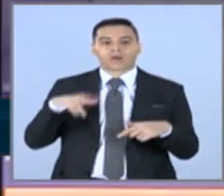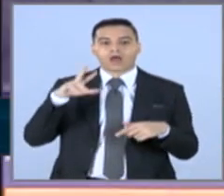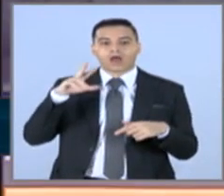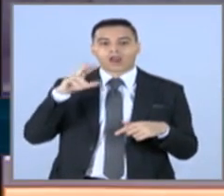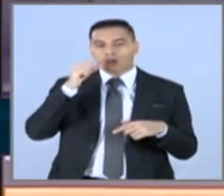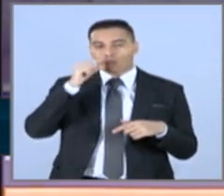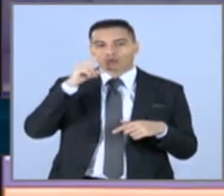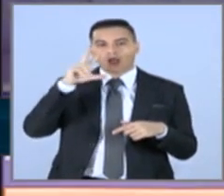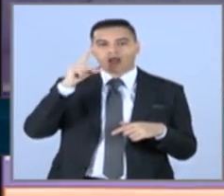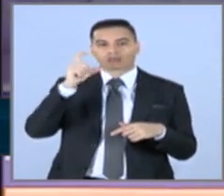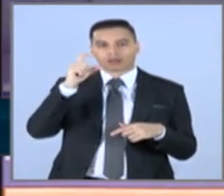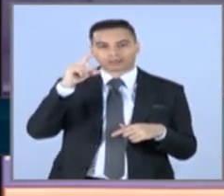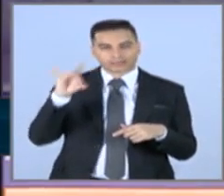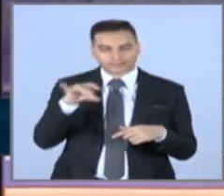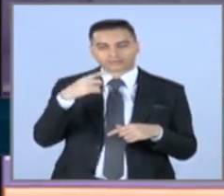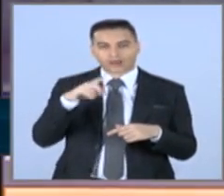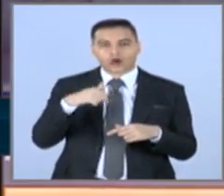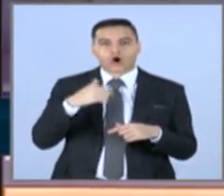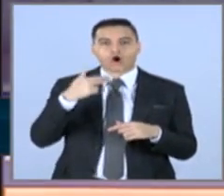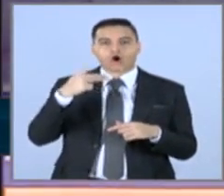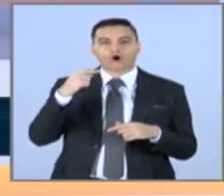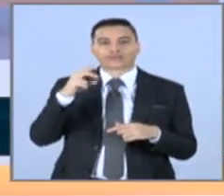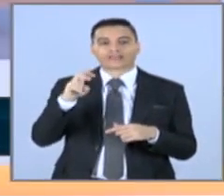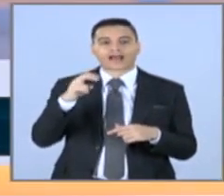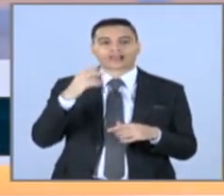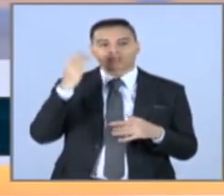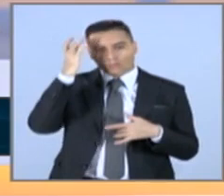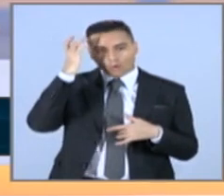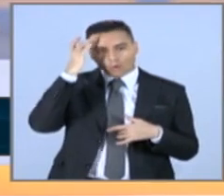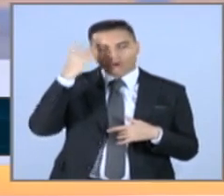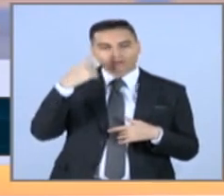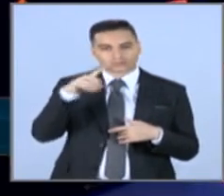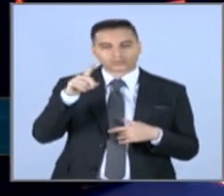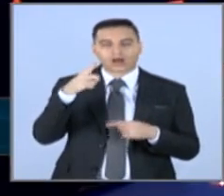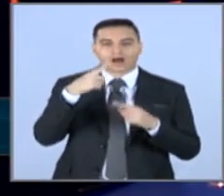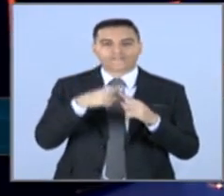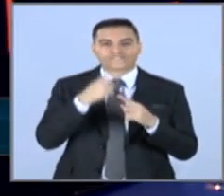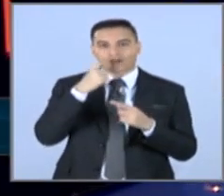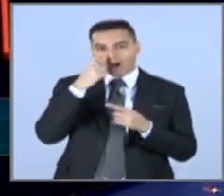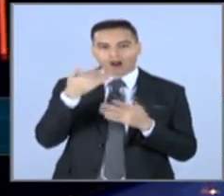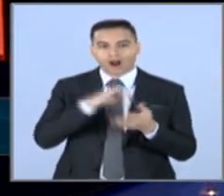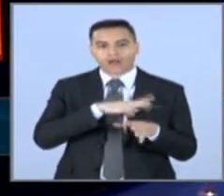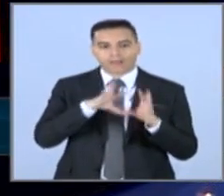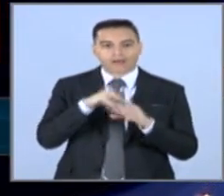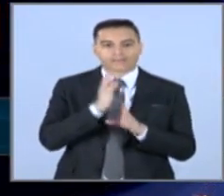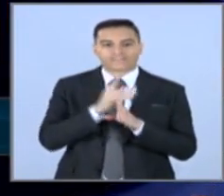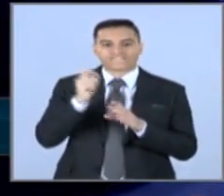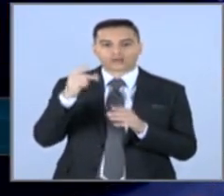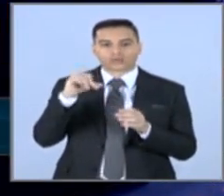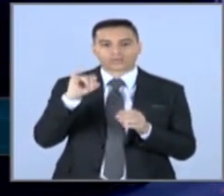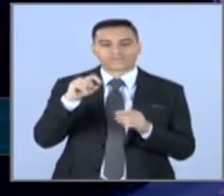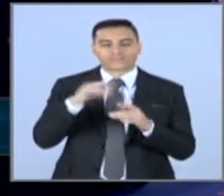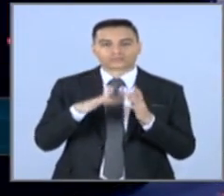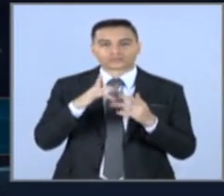الأطلنطي. صح. في أي عضو تقع الغدة النخامية في جسم الإنسان؟ في المخ. صح. فنانة راحلة قامت بدور فطوم في